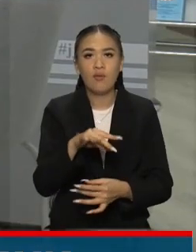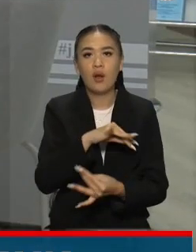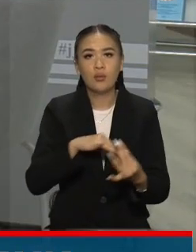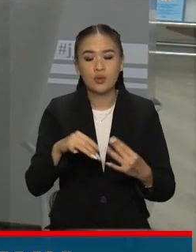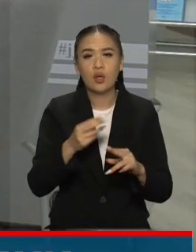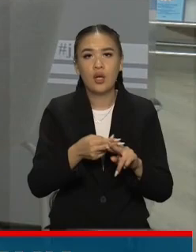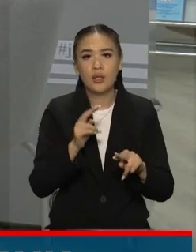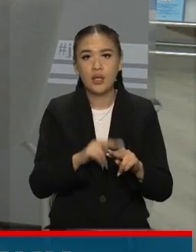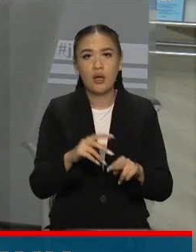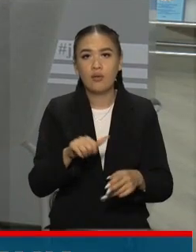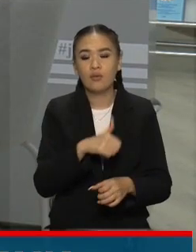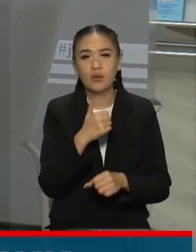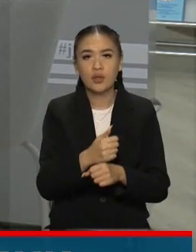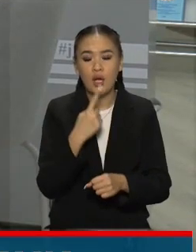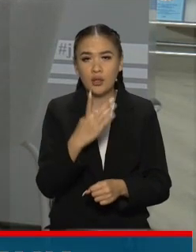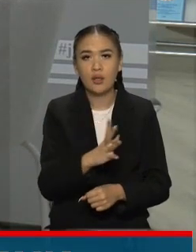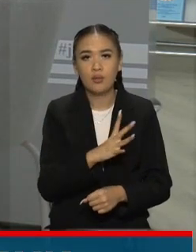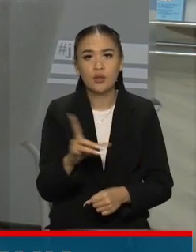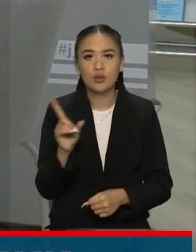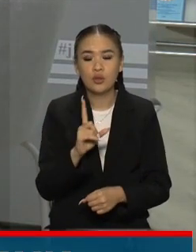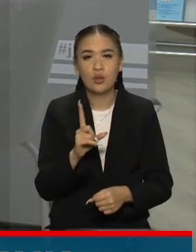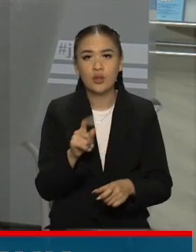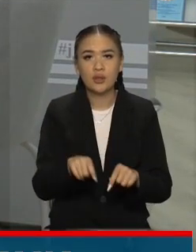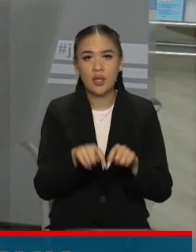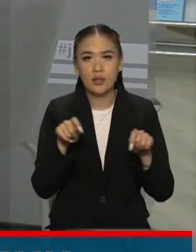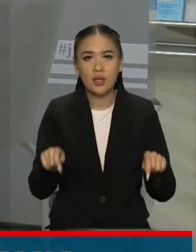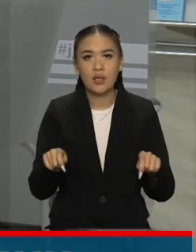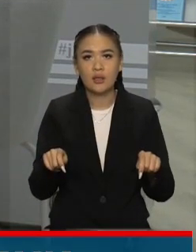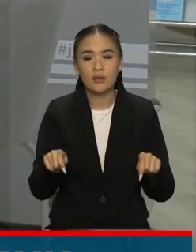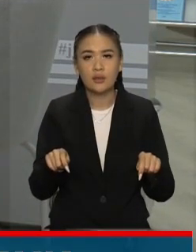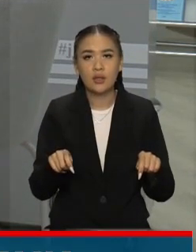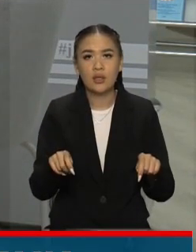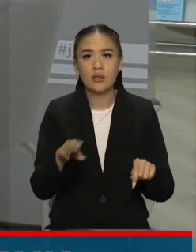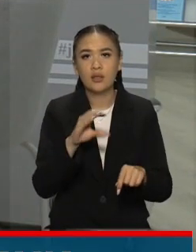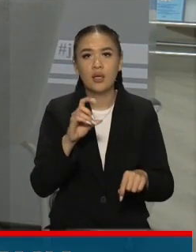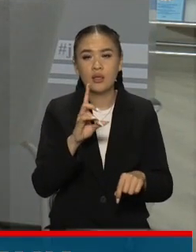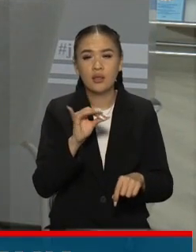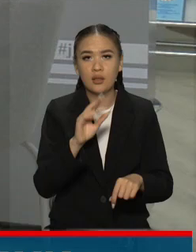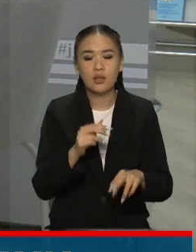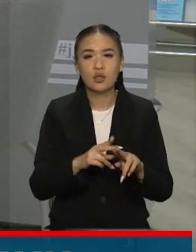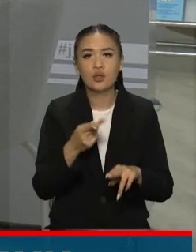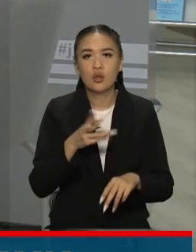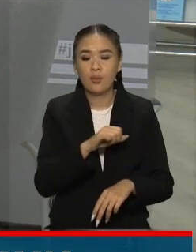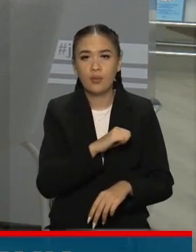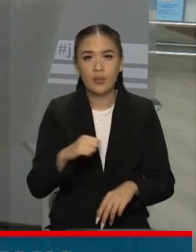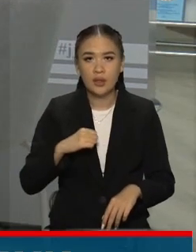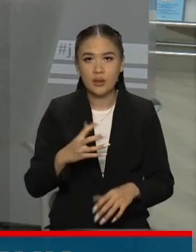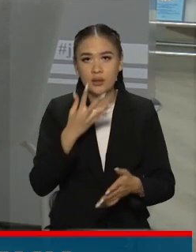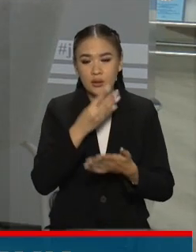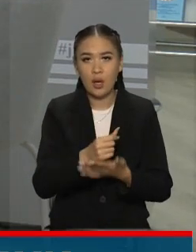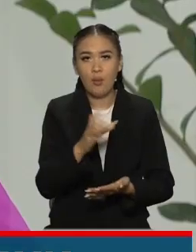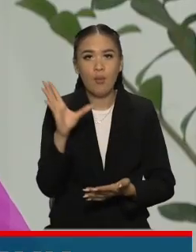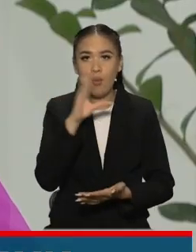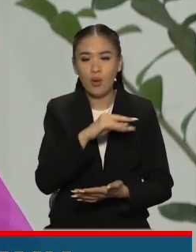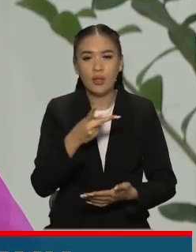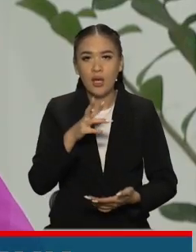что приоритетная задача — создать цикл производства с высокой долей локализации, то есть чтобы мы сами выпускали технику для своей